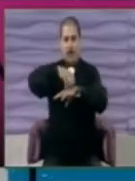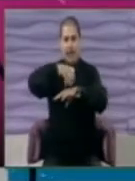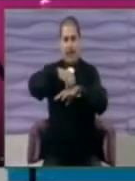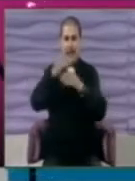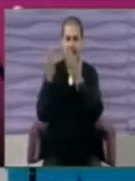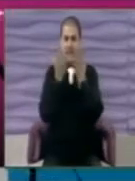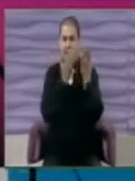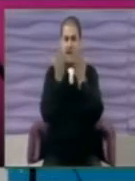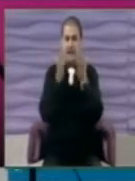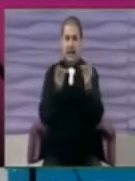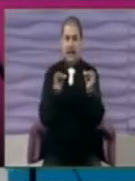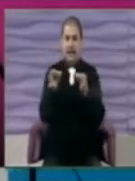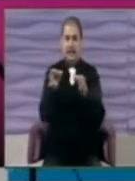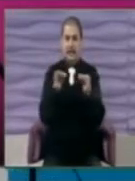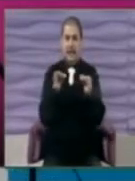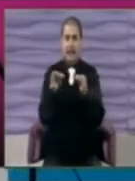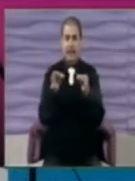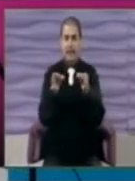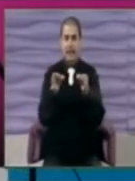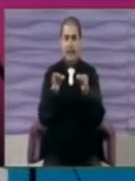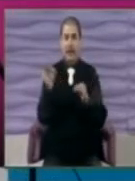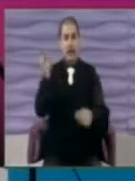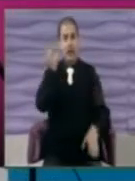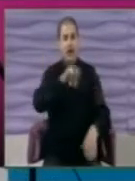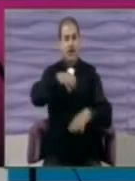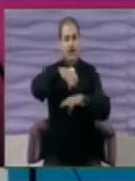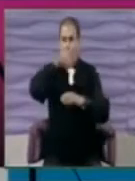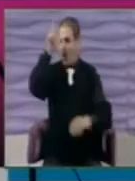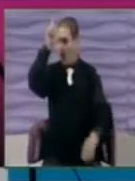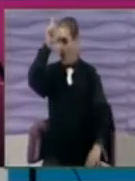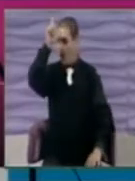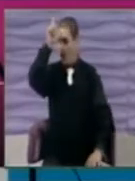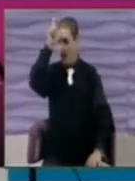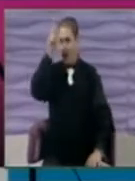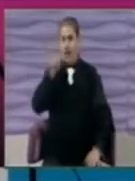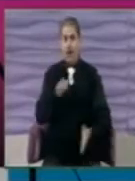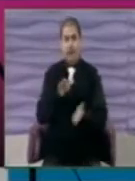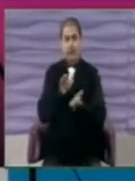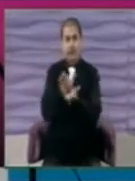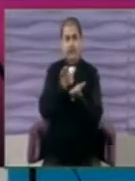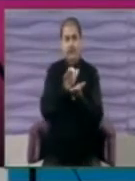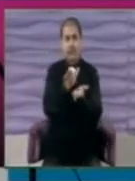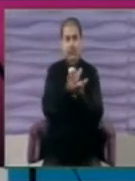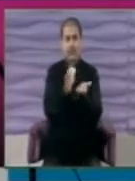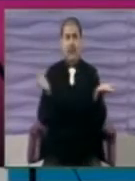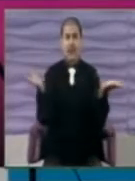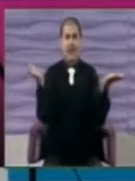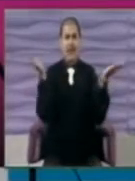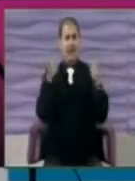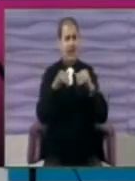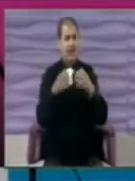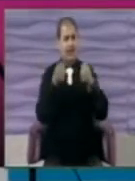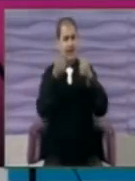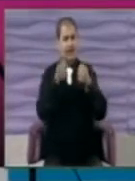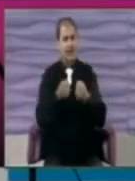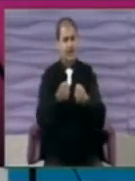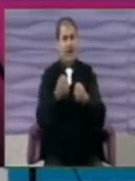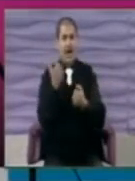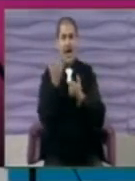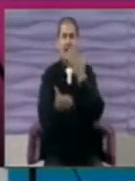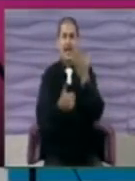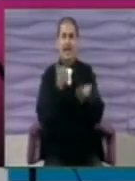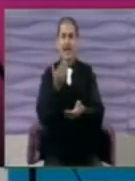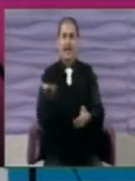بيدرس لجرافيك ديزاين سنه ثالثه بالجامعه الاردنيه، حاصل على جوائز عديده رح نعرف هلا من خلاله على هذه الجوائز